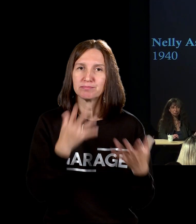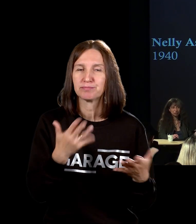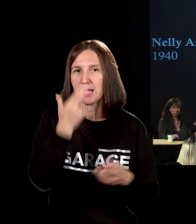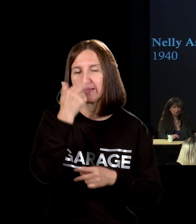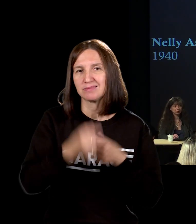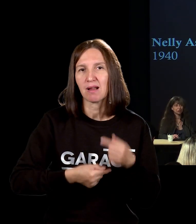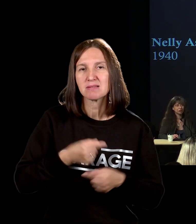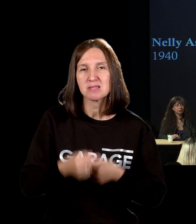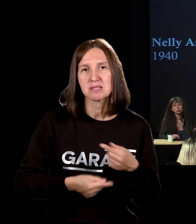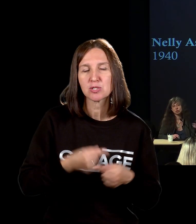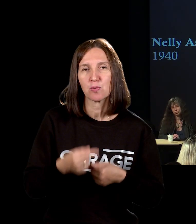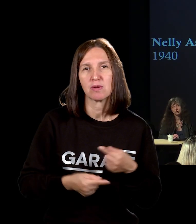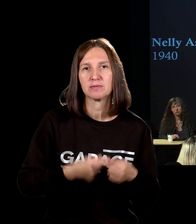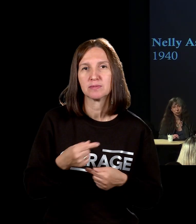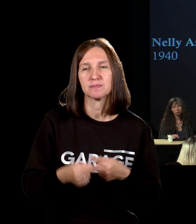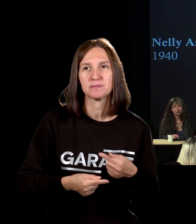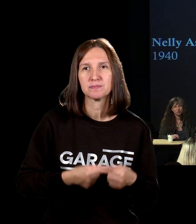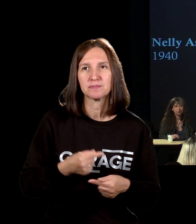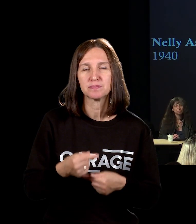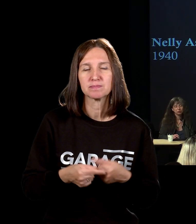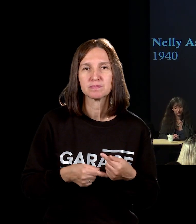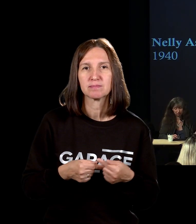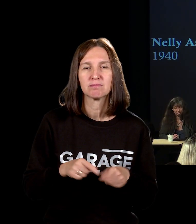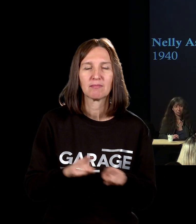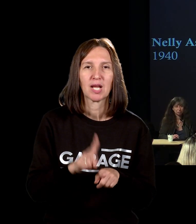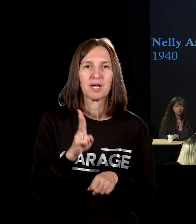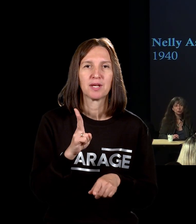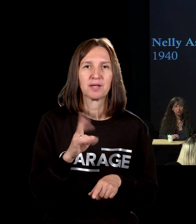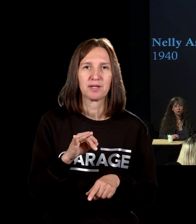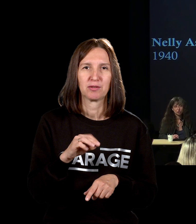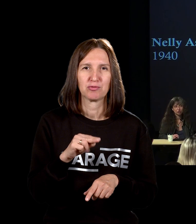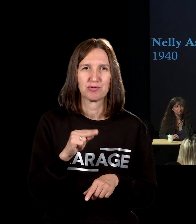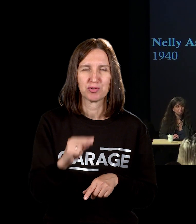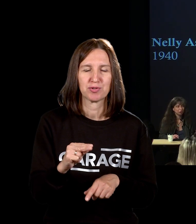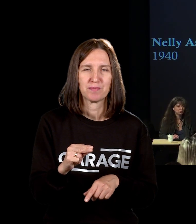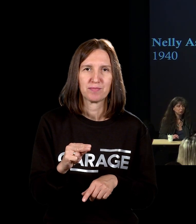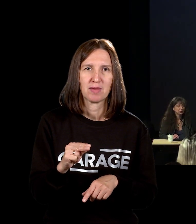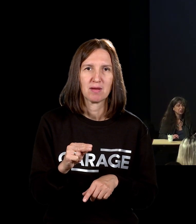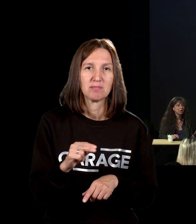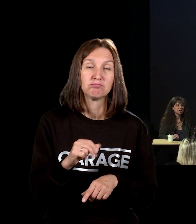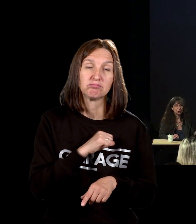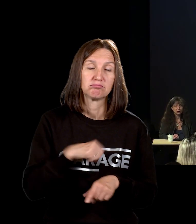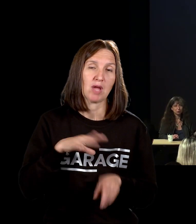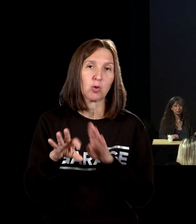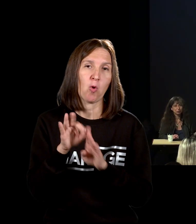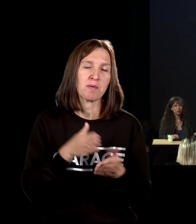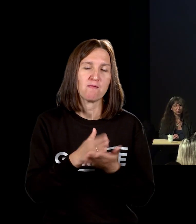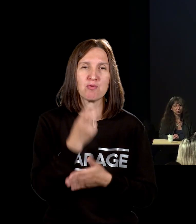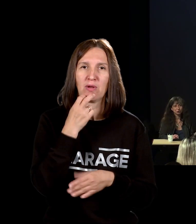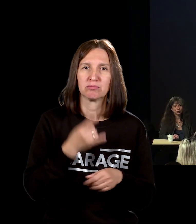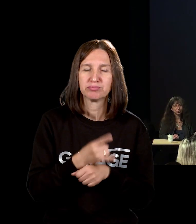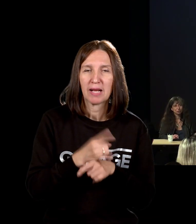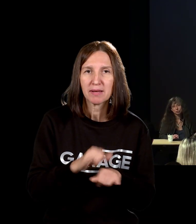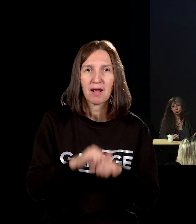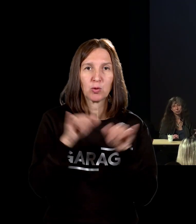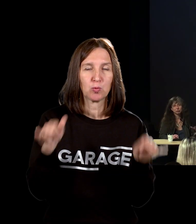Вот уже как бы, и при этом эта традиция уже не только прекрасна, она дает вот этот абсолютный кич, да, с которым он работает, кич добровольный,